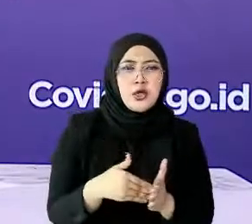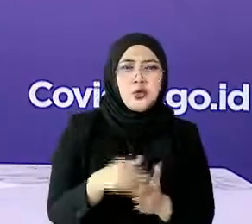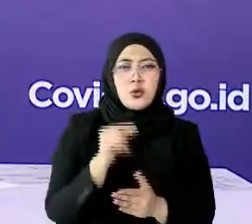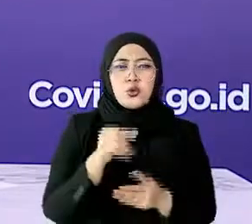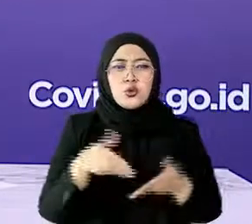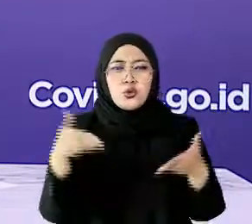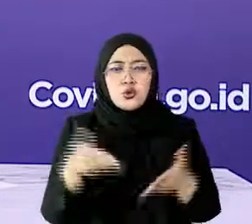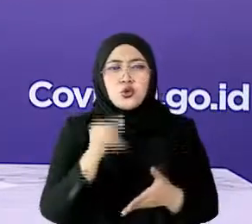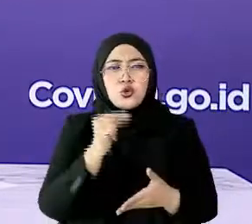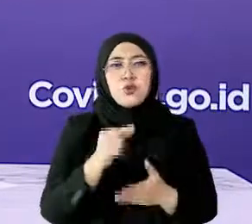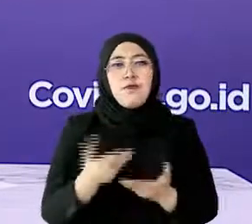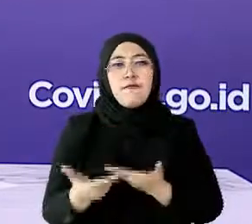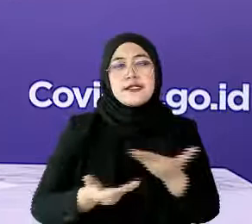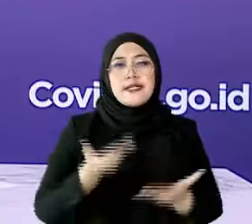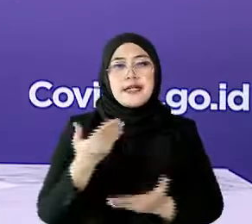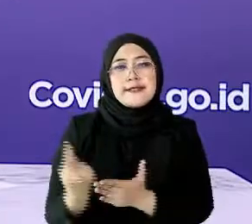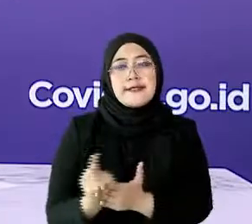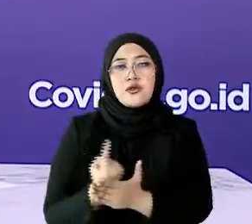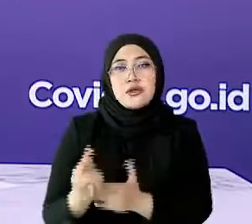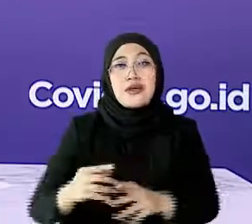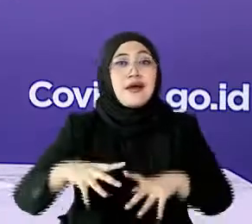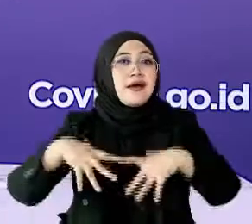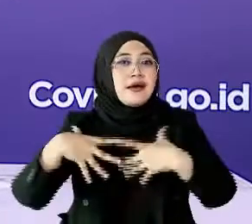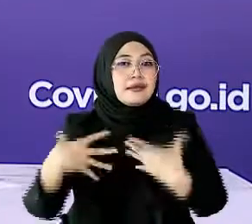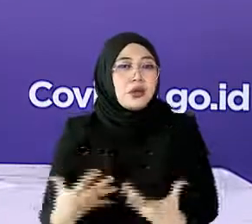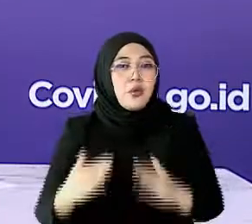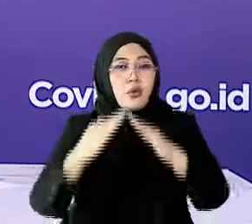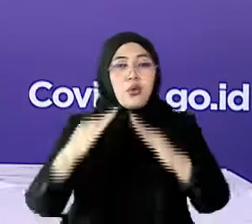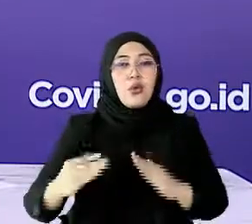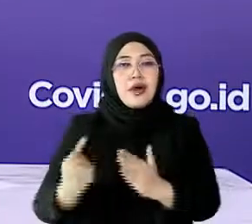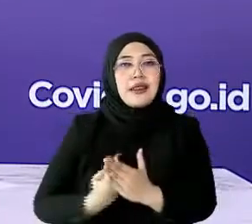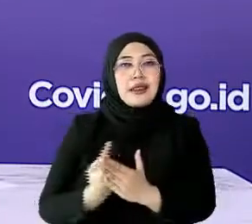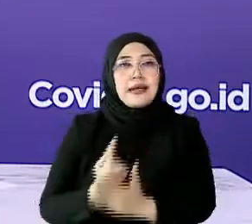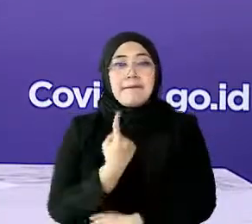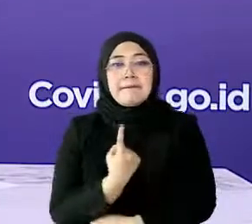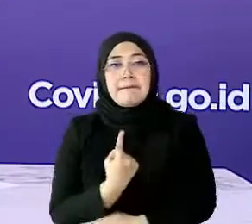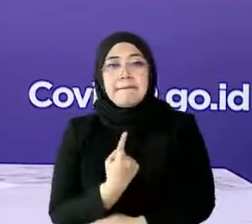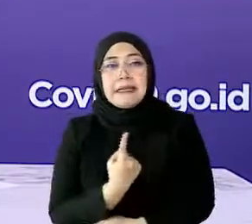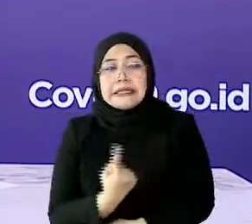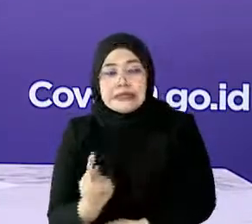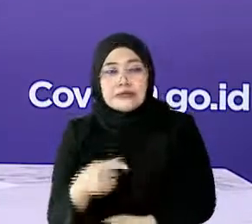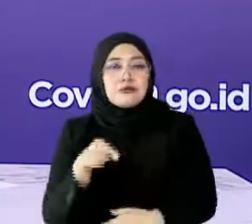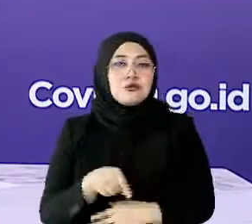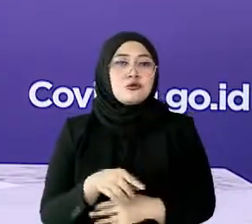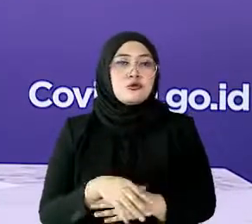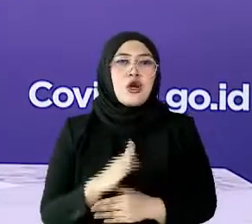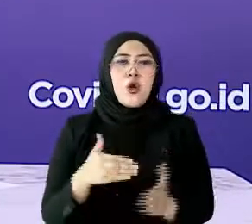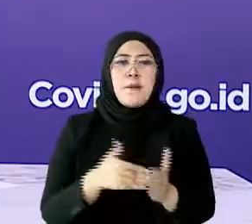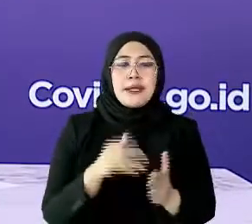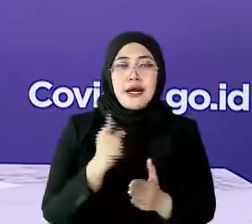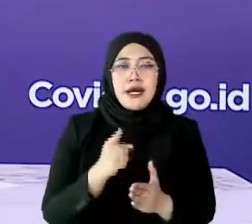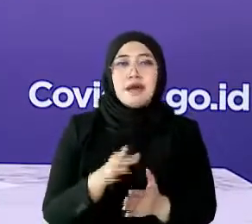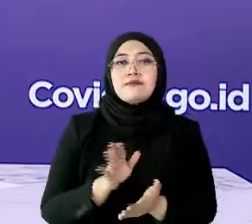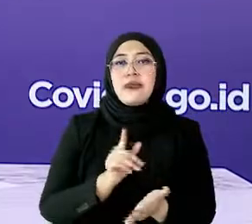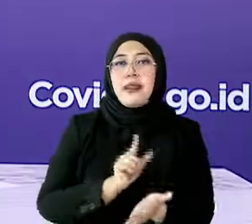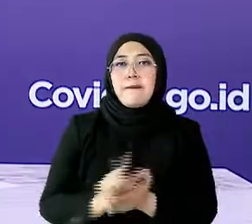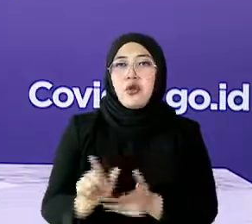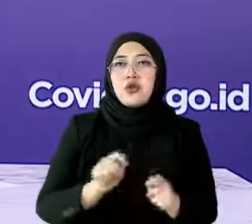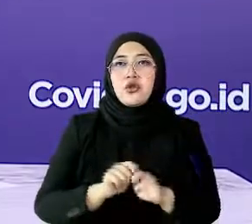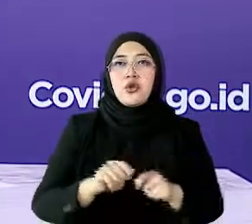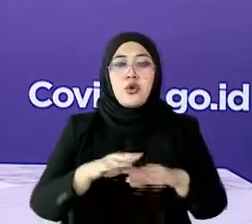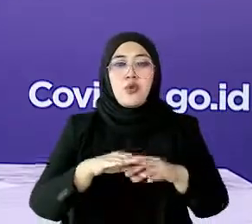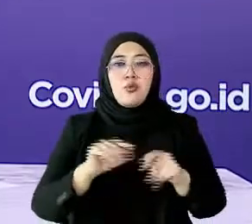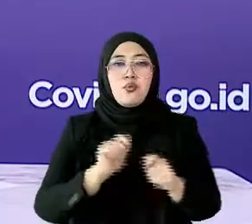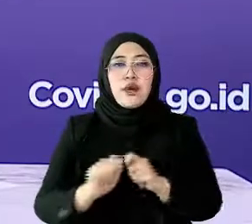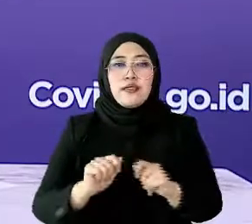pengadaan fasilitas isolasi maupun karantina Mandiri itu bisa memanfaatkan Forum